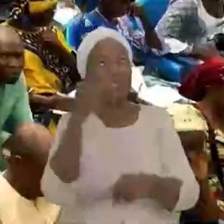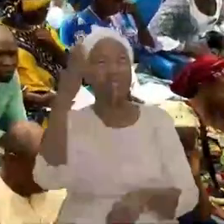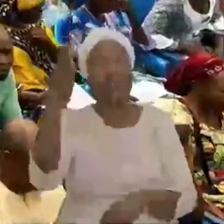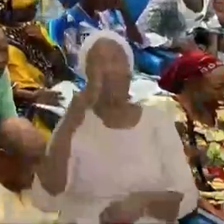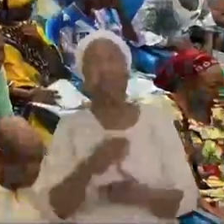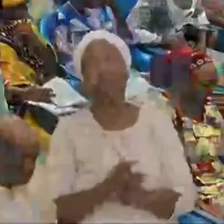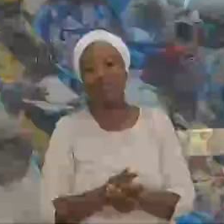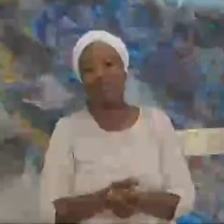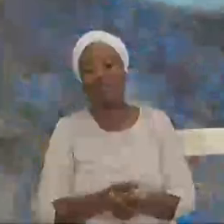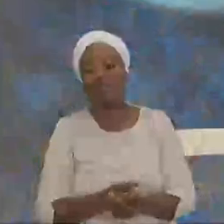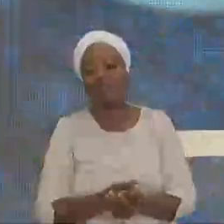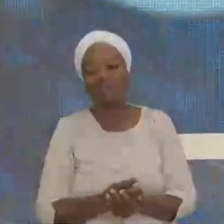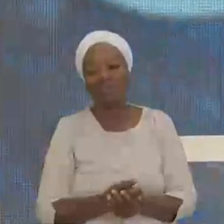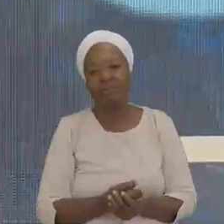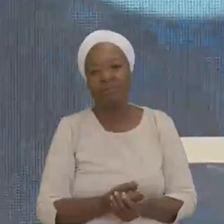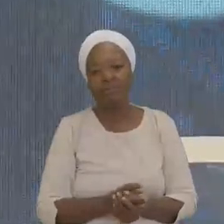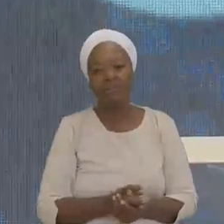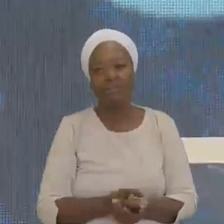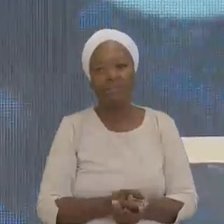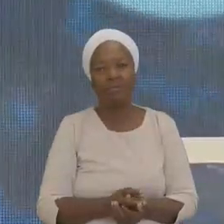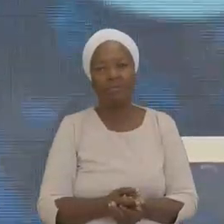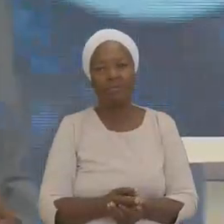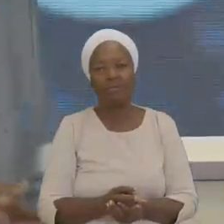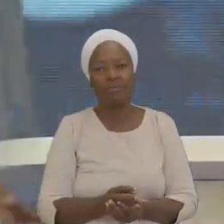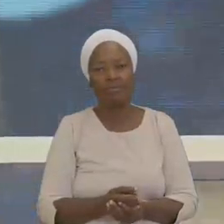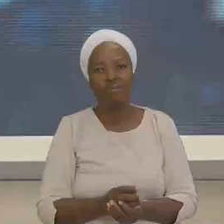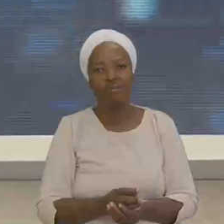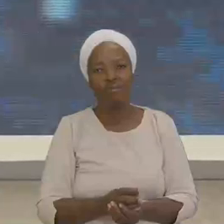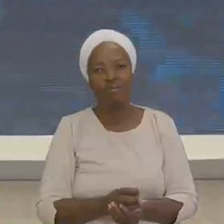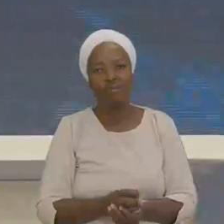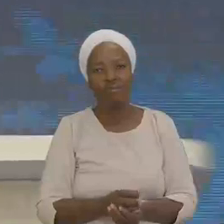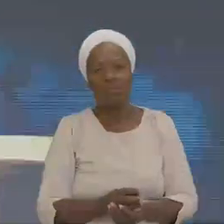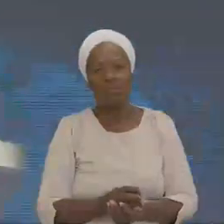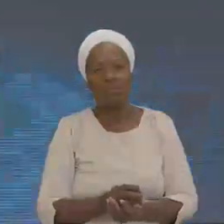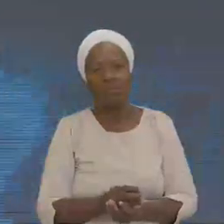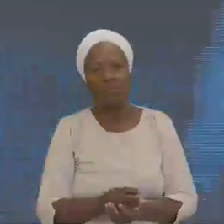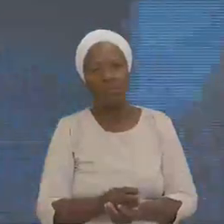vie, tu dois le faire pour que ce ciel-là, tu puisses y aller.